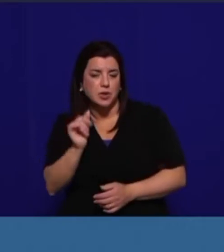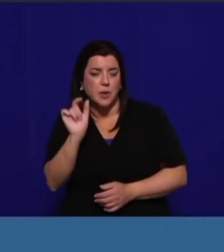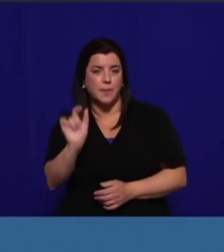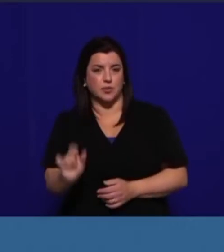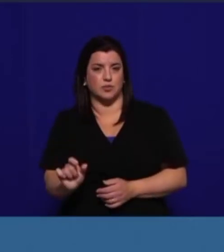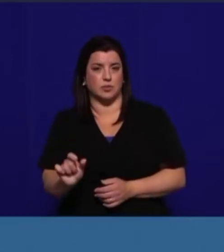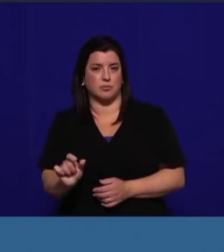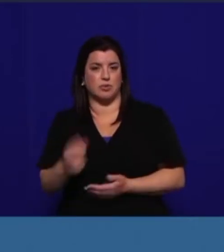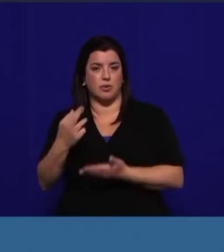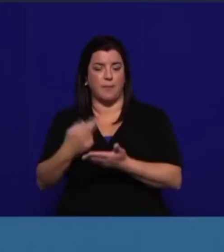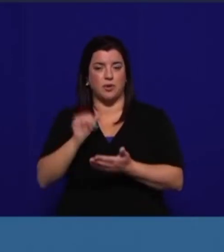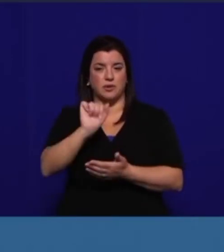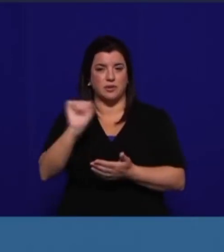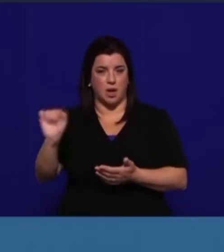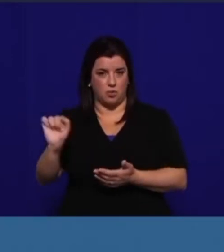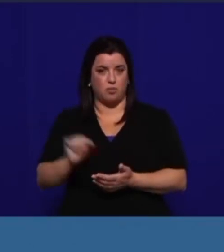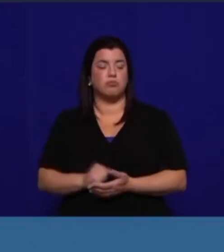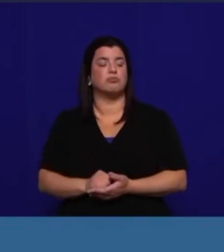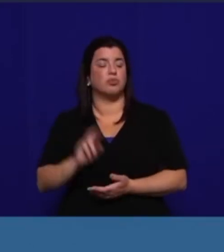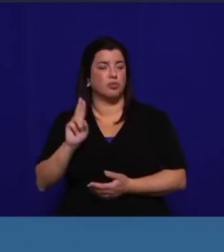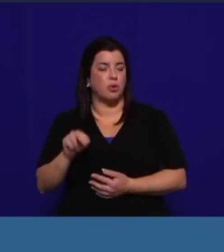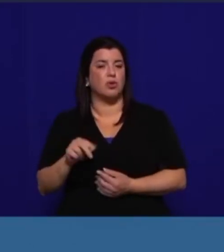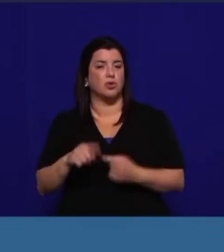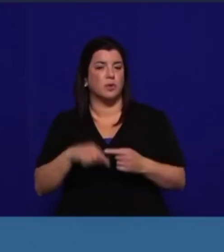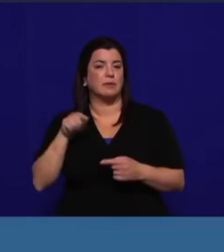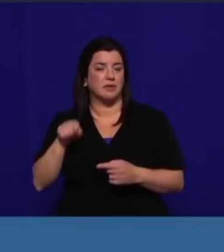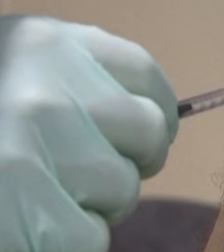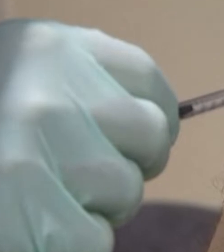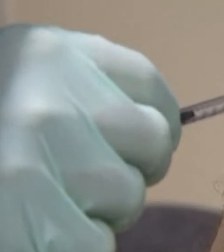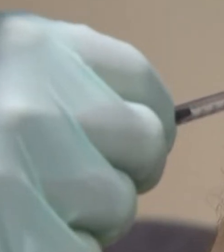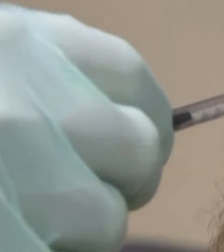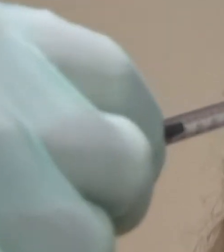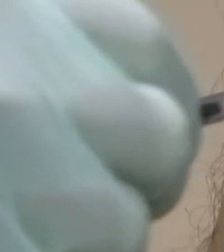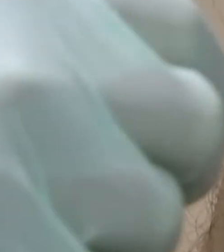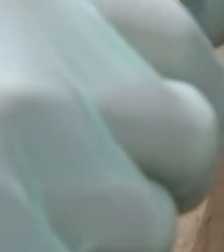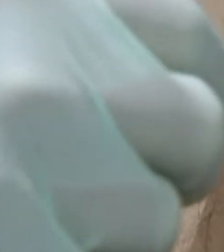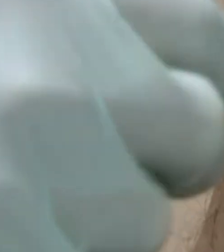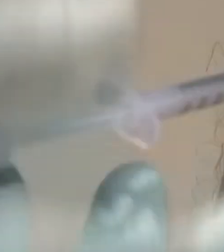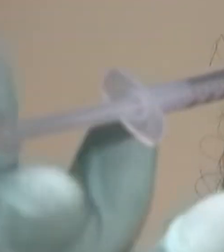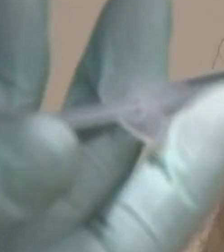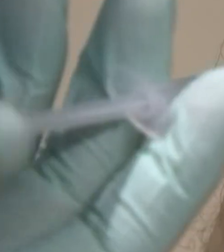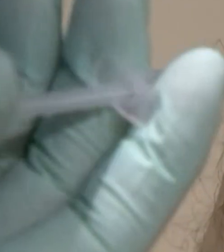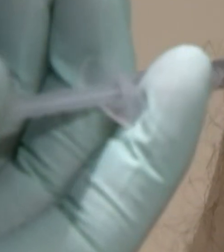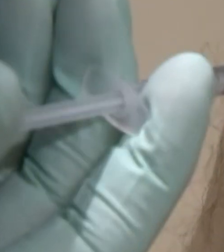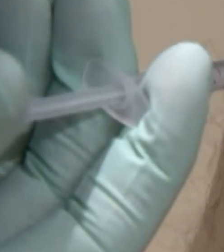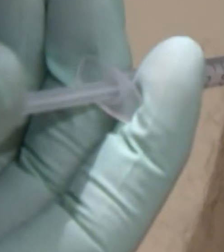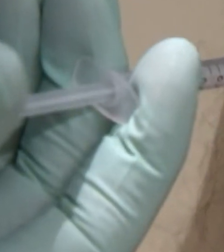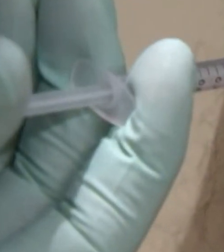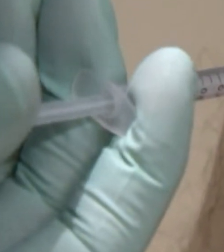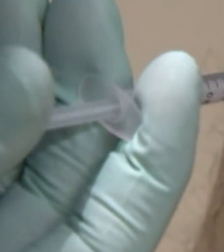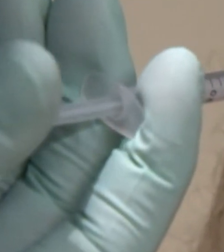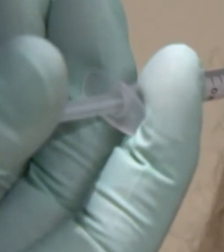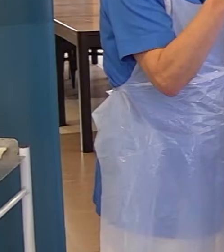il-rapporti mal-kliniċi wkoll li jkunu rrapportaw dawn il-każijiet. Il-professur Charmaine Gauci qalet li daħlu